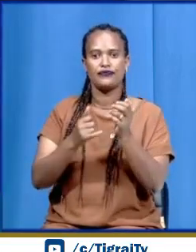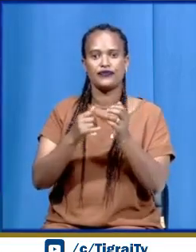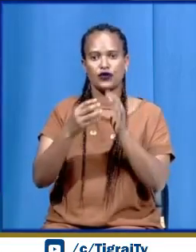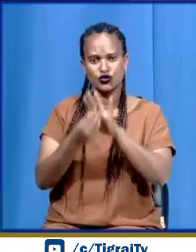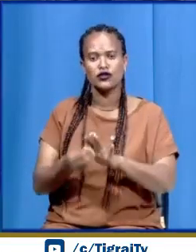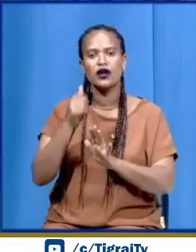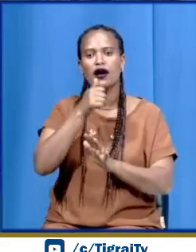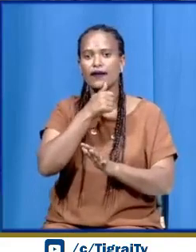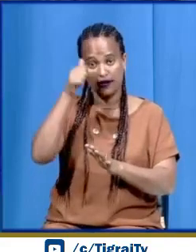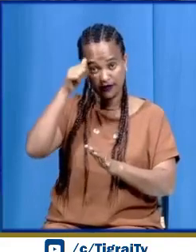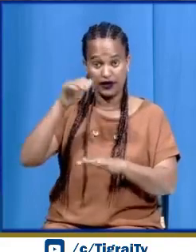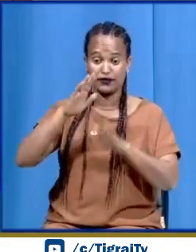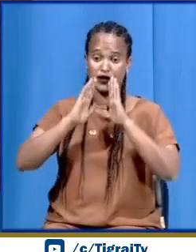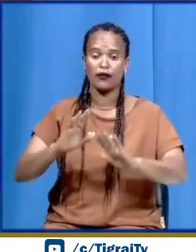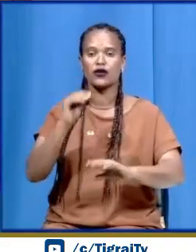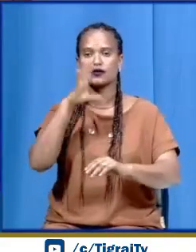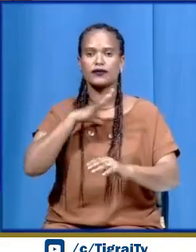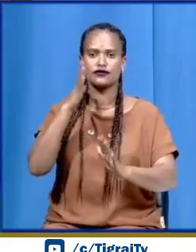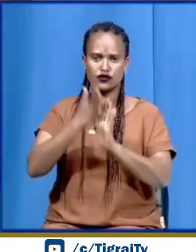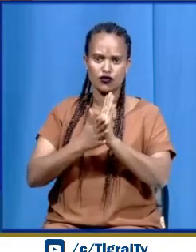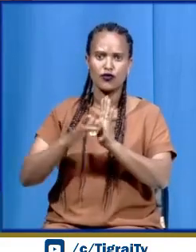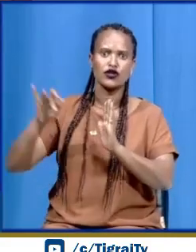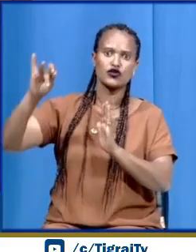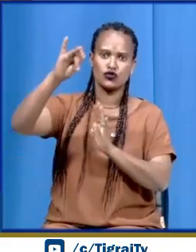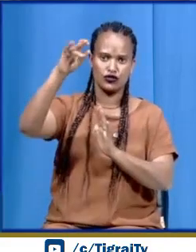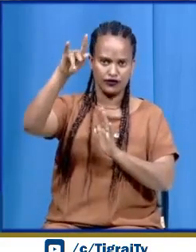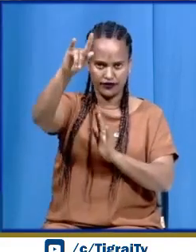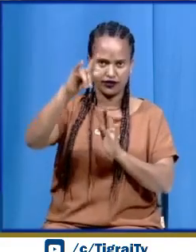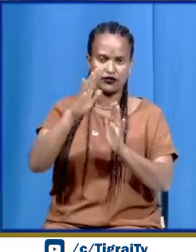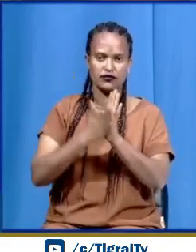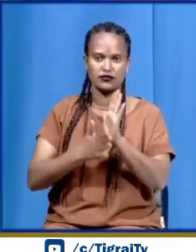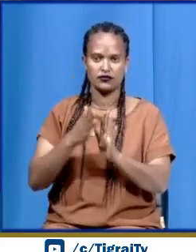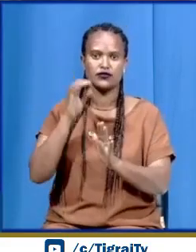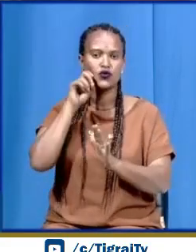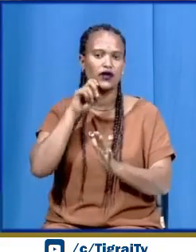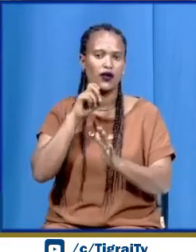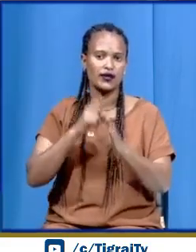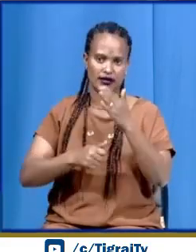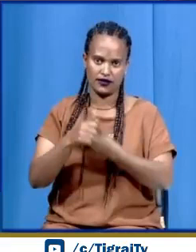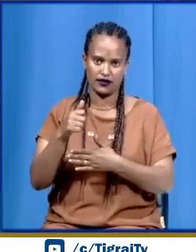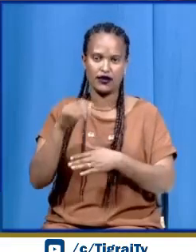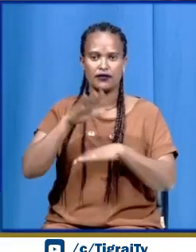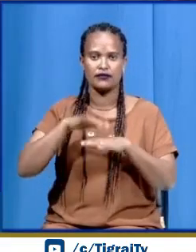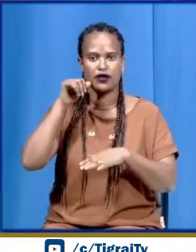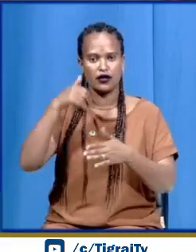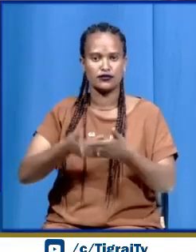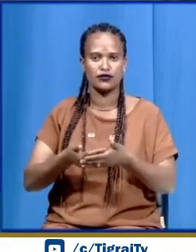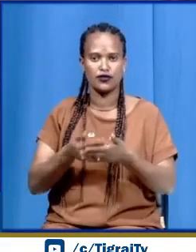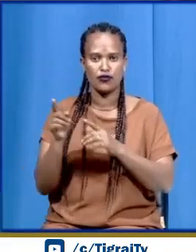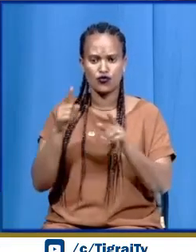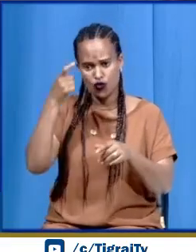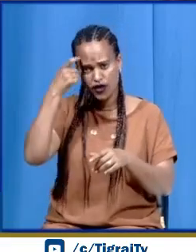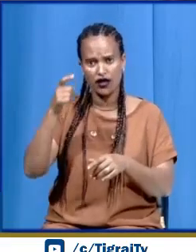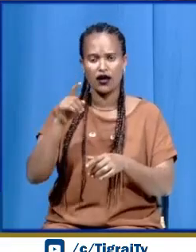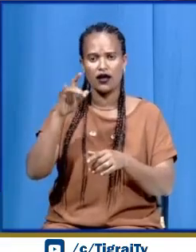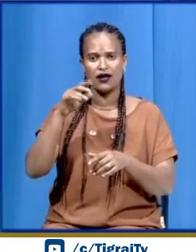አህመድ አብ ልዕሊ ሰላማውያን ሰባ ዝፈጸሞ ደብዳብ ድሮንን ነፈርቲ ውግእን ፆታዊ ዓመፅ አብ ልዕሊ ደቂ ኣንስትዮም ከምኡ እውን ኮኔልካ